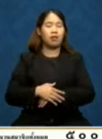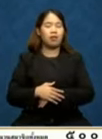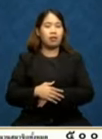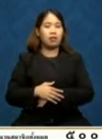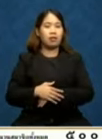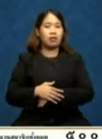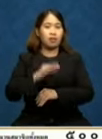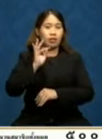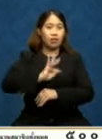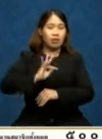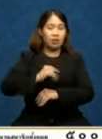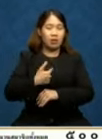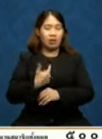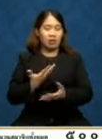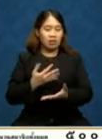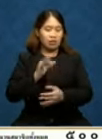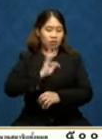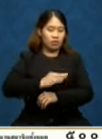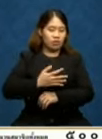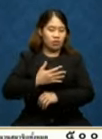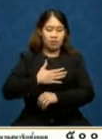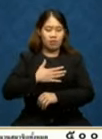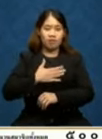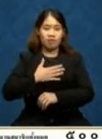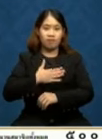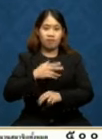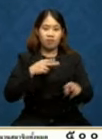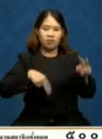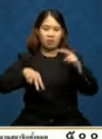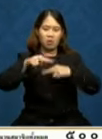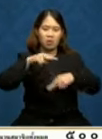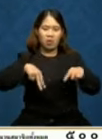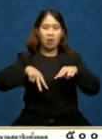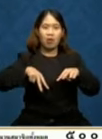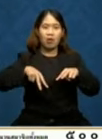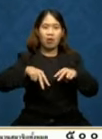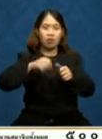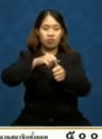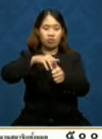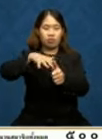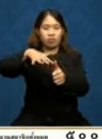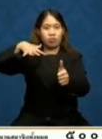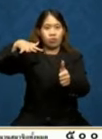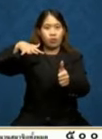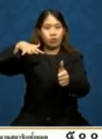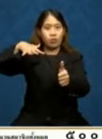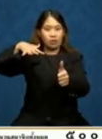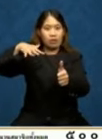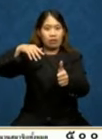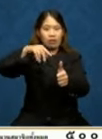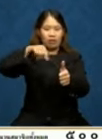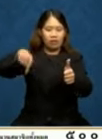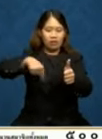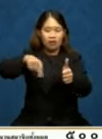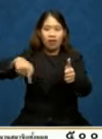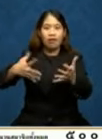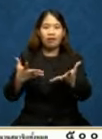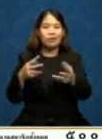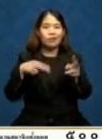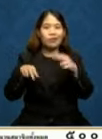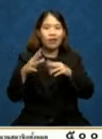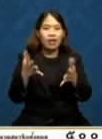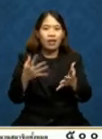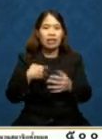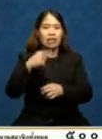นที่ไม่รู้ว่าจะปกครองผู้อยู่ใต้การบังคับบัญชาหรือที่ต่ำกว่ายังไงจึงใช้ความ